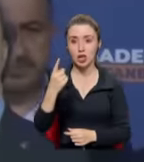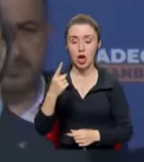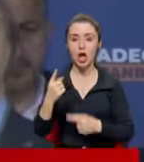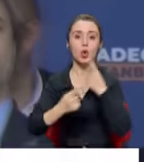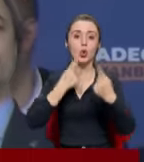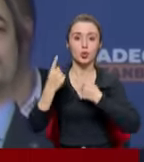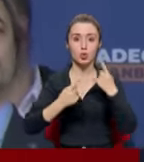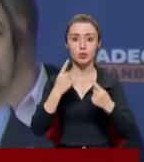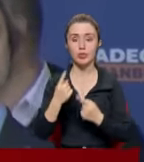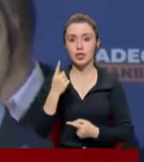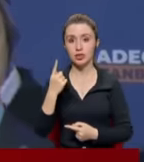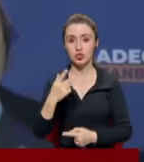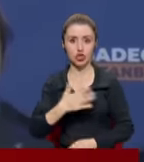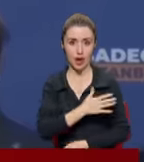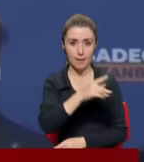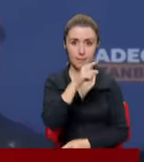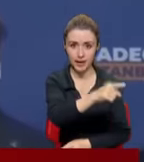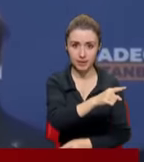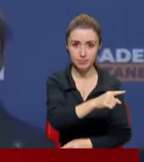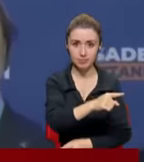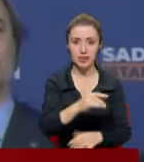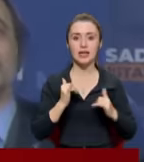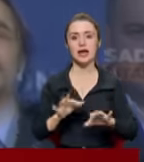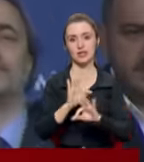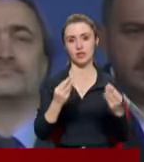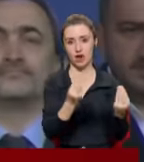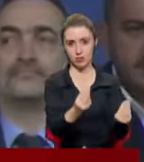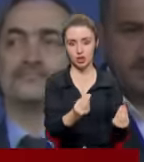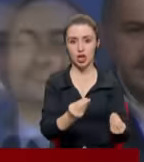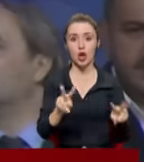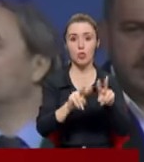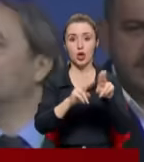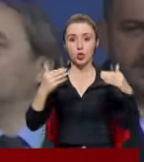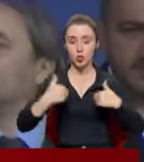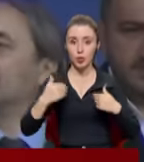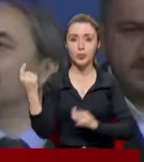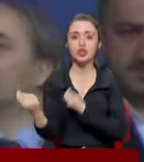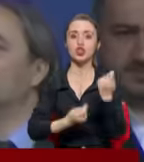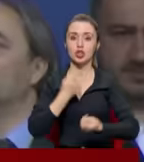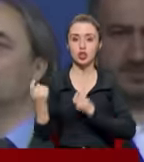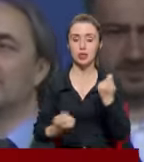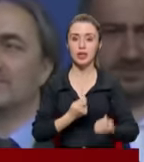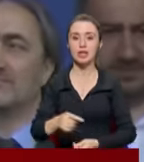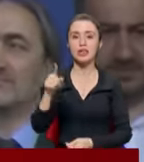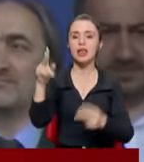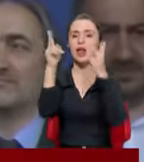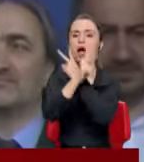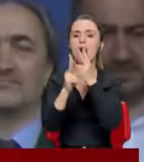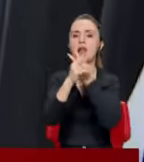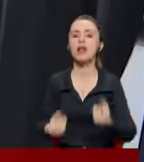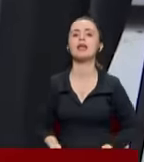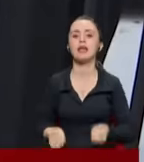konuşmamız Cumhuriyet Halk partisini rahatsız etmiş Murat kurum'un çalışmalarına Senin hayallerin bile